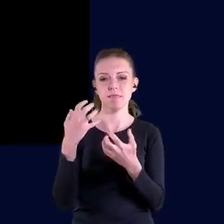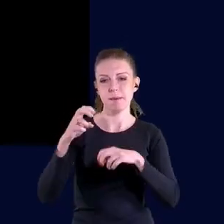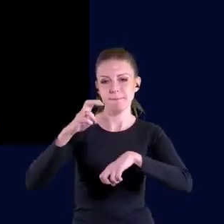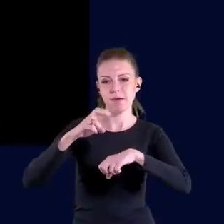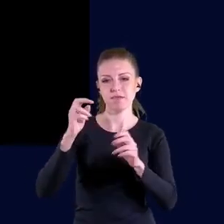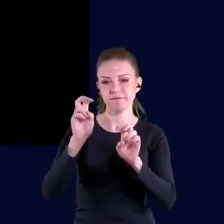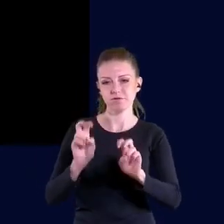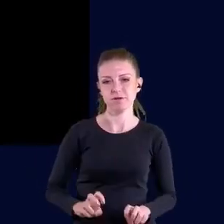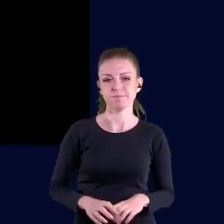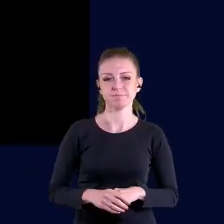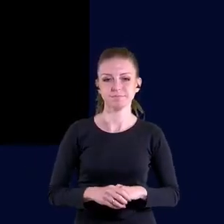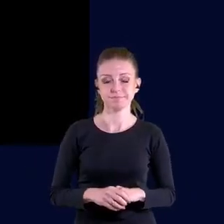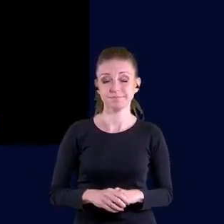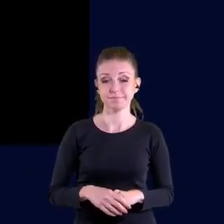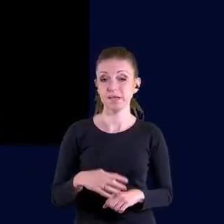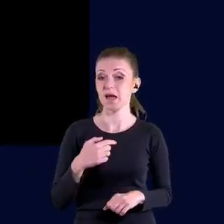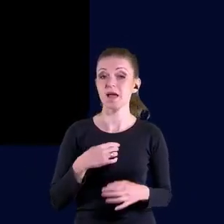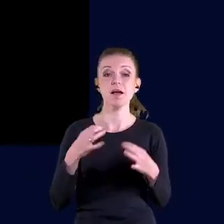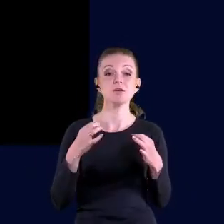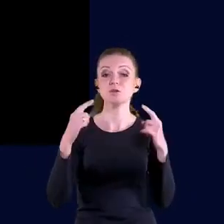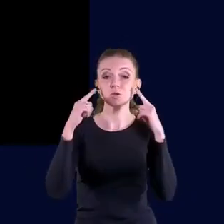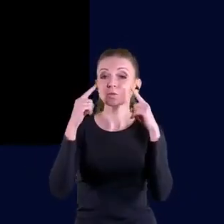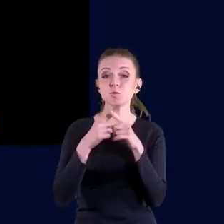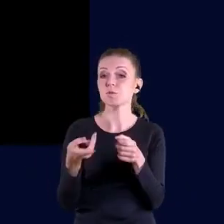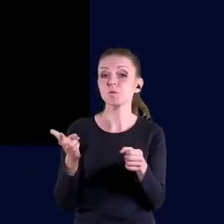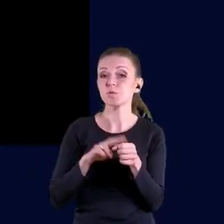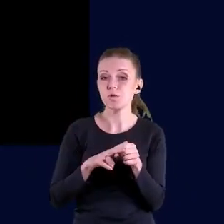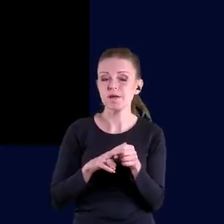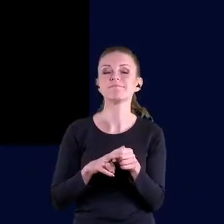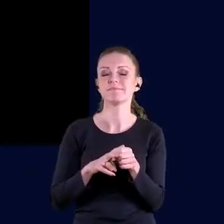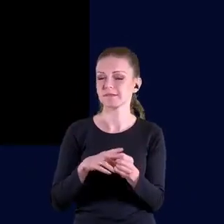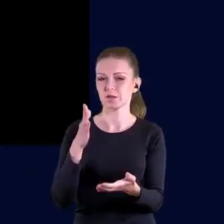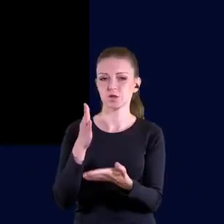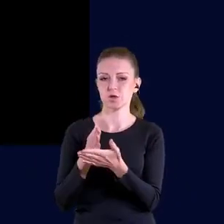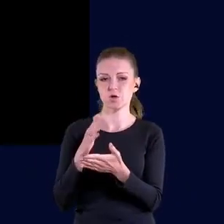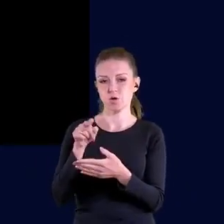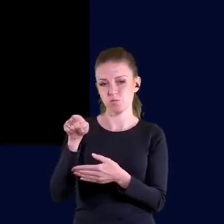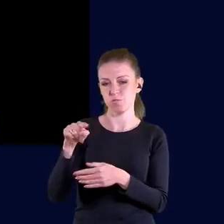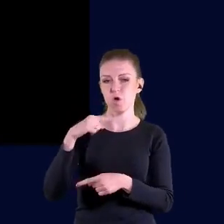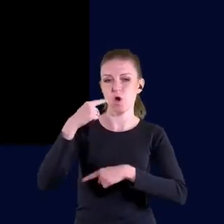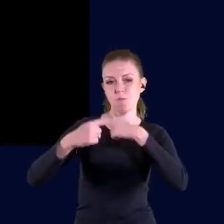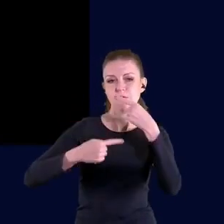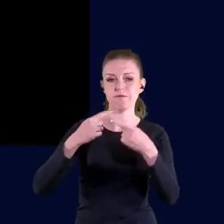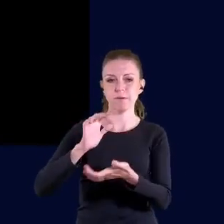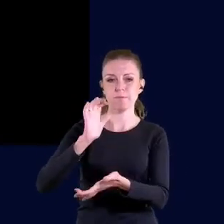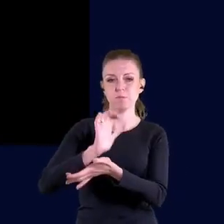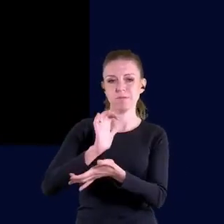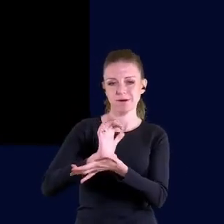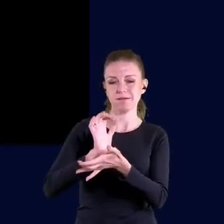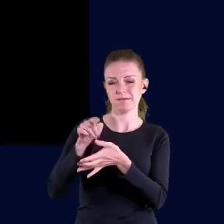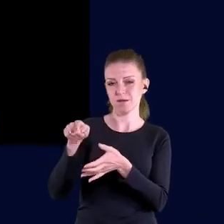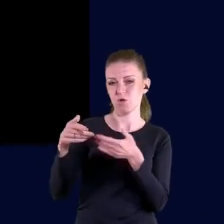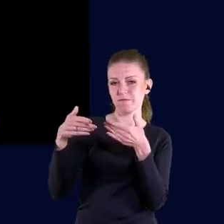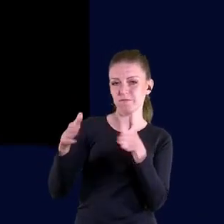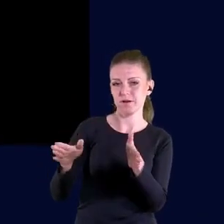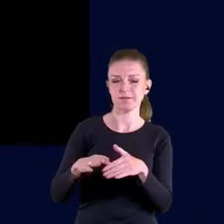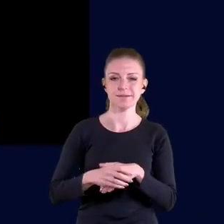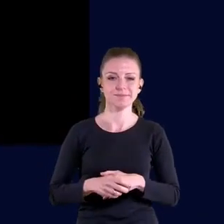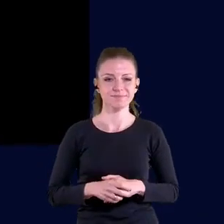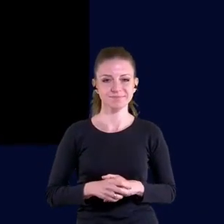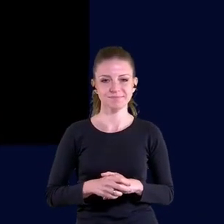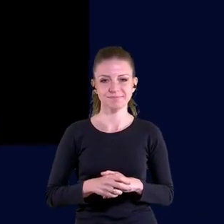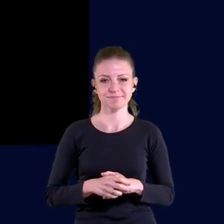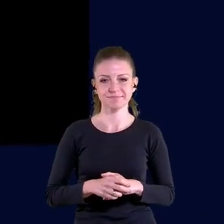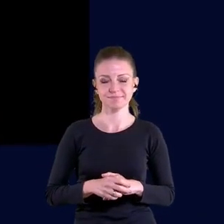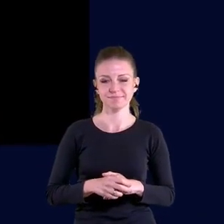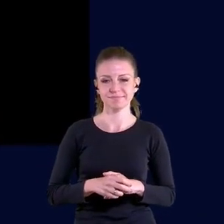dzisiaj będę skupiać się wyłącznie na otwartych publikacjach i będę